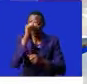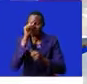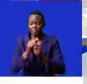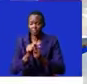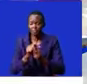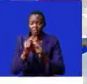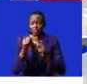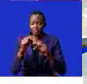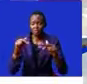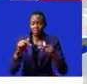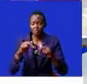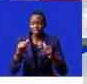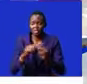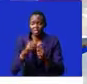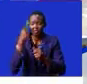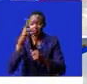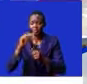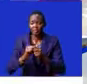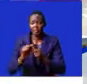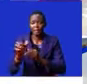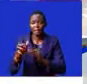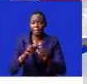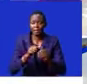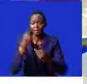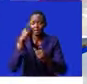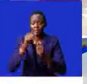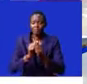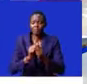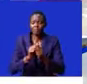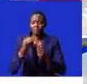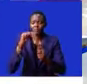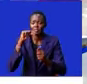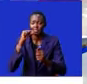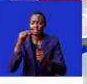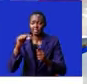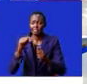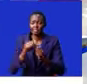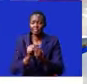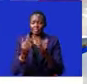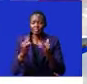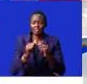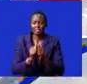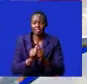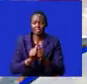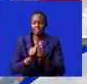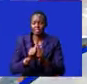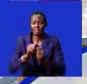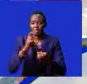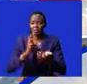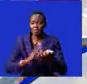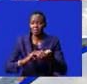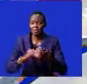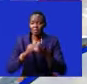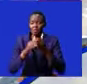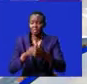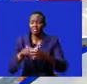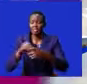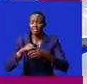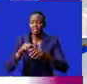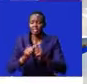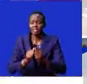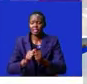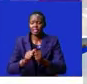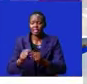mula ka gilero ni gisebedo ka giyudo lal mararieya kata obedo ni kaunti onogo ma Migori ema otelo e weche go eko mag kunyo mula e Nyanza